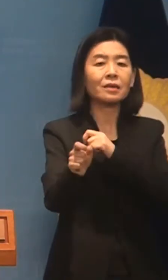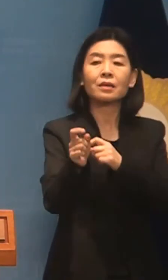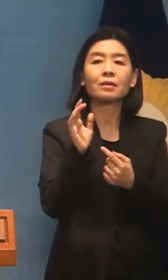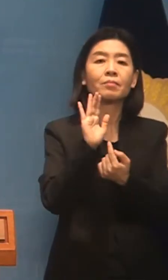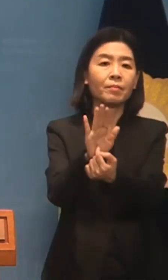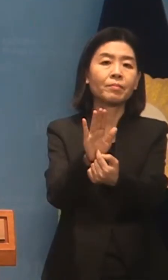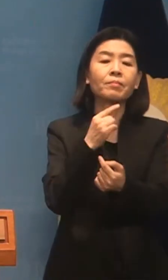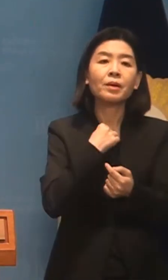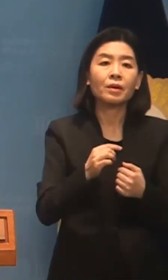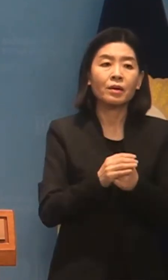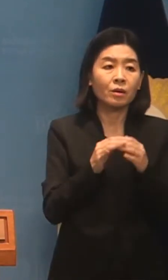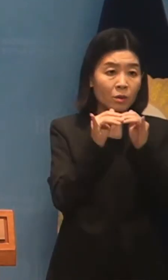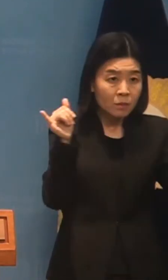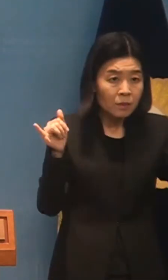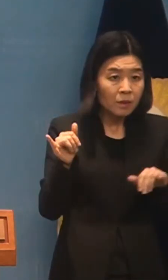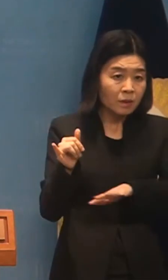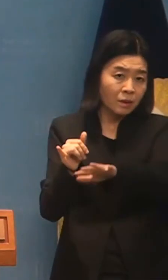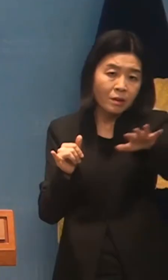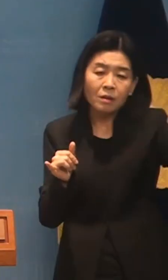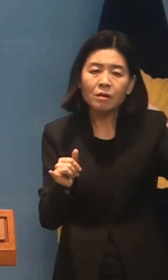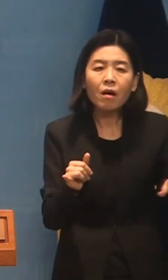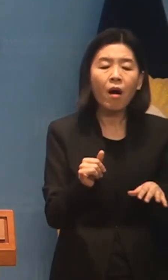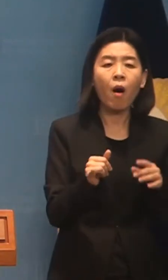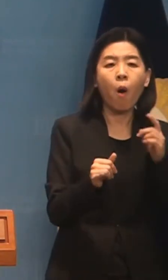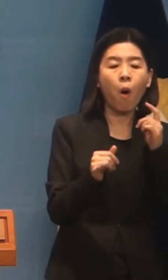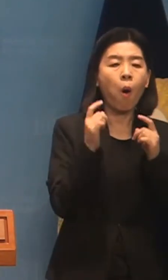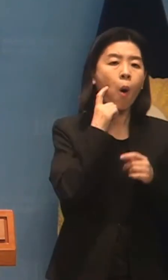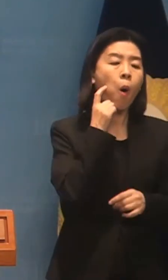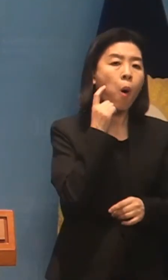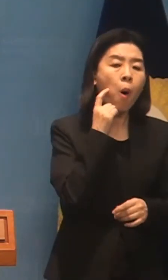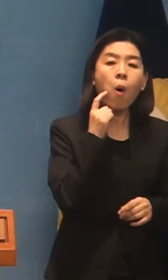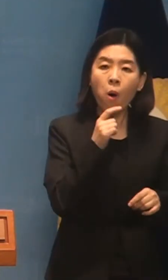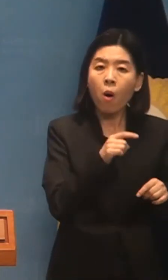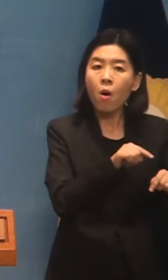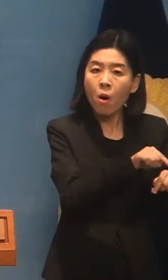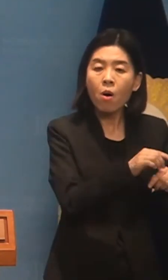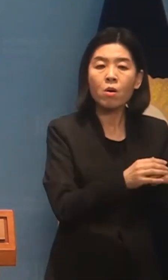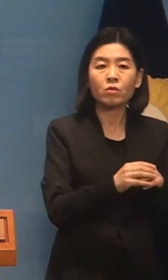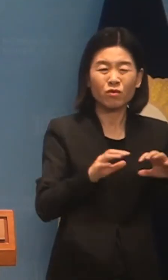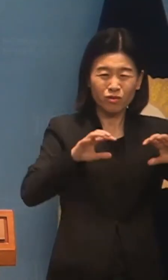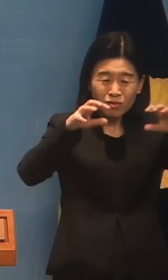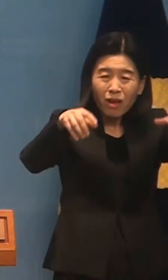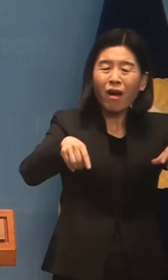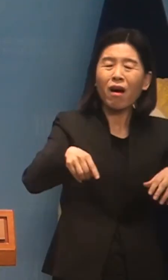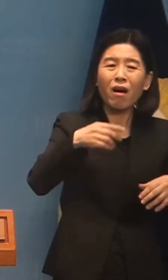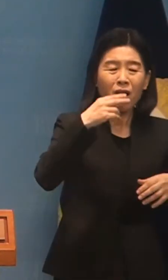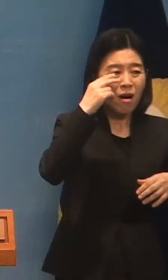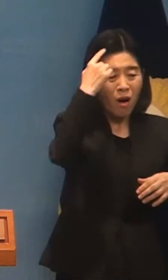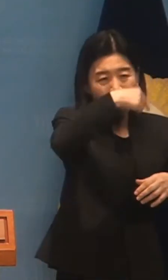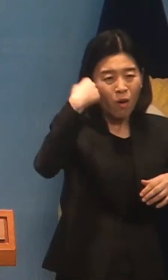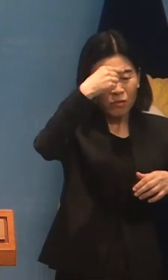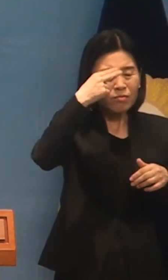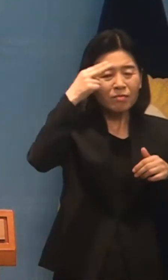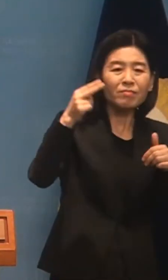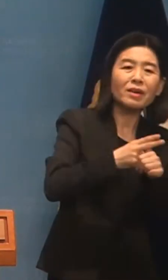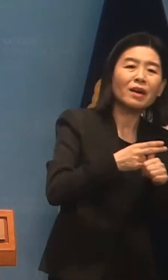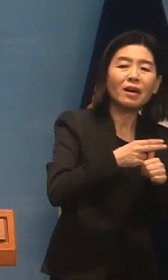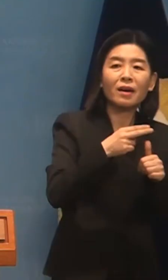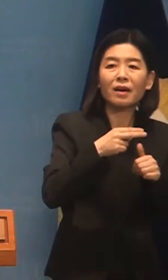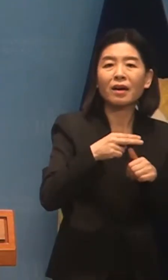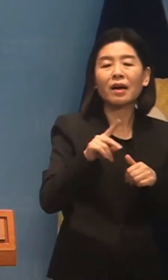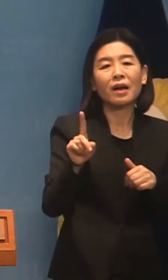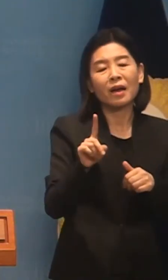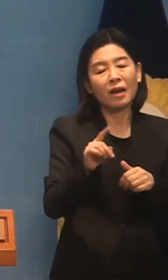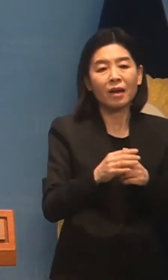합니다. 국민을 상대로 한 거짓말일 뿐만 아니라 국제 망신 중의 망신입니다.